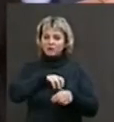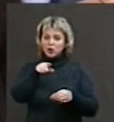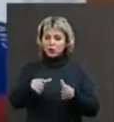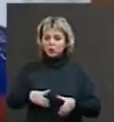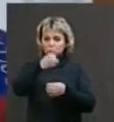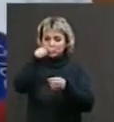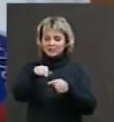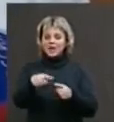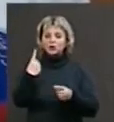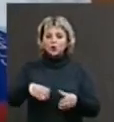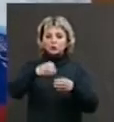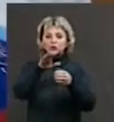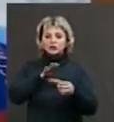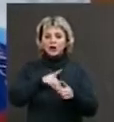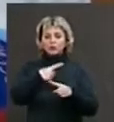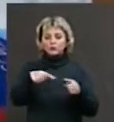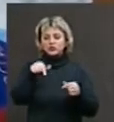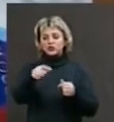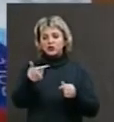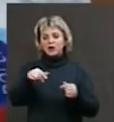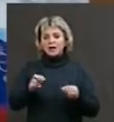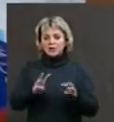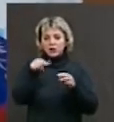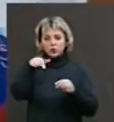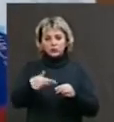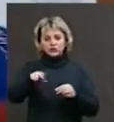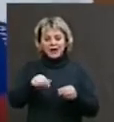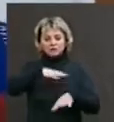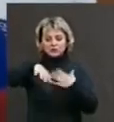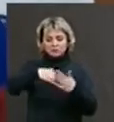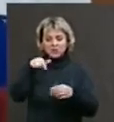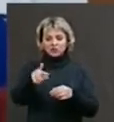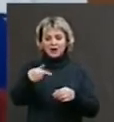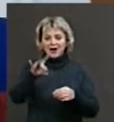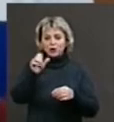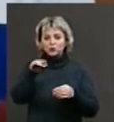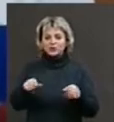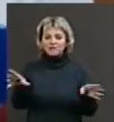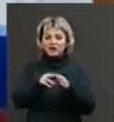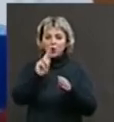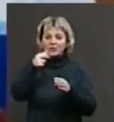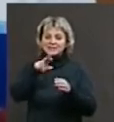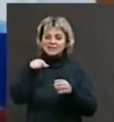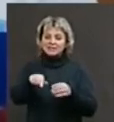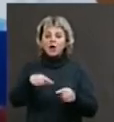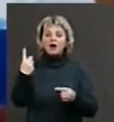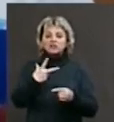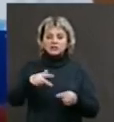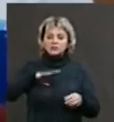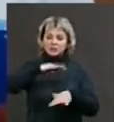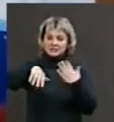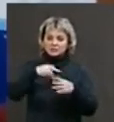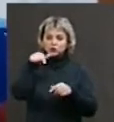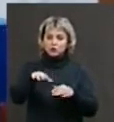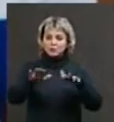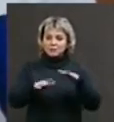бутылки. В одной бутылке было чистое горючее, в другом смешано на глаз горючее с окислителем, и в третьей было смешано уже в